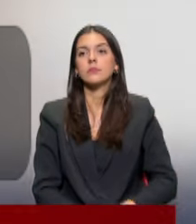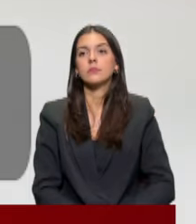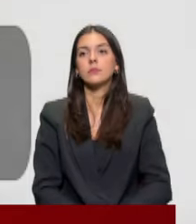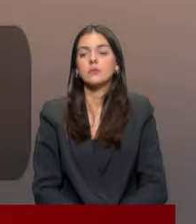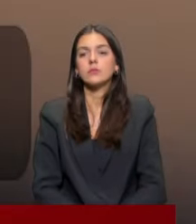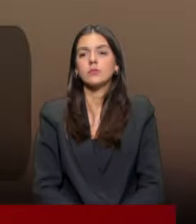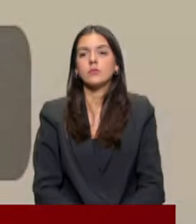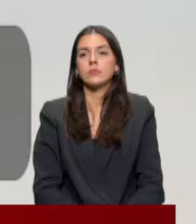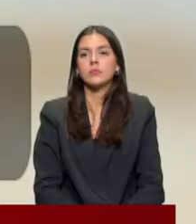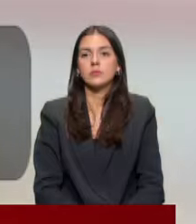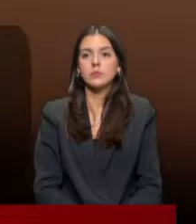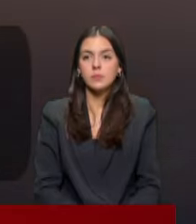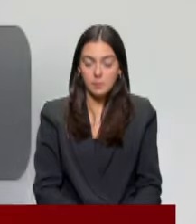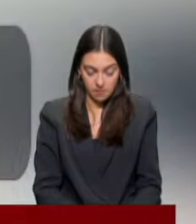ol.